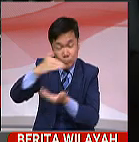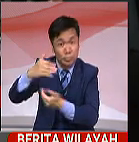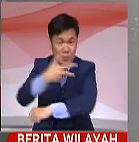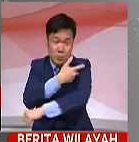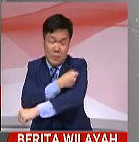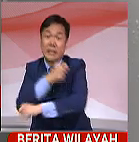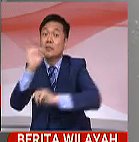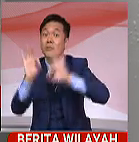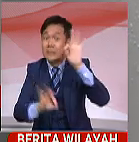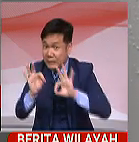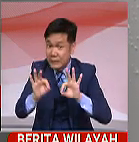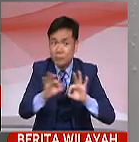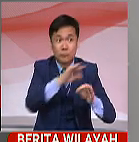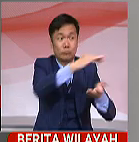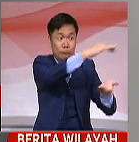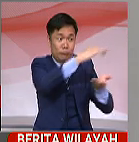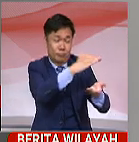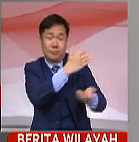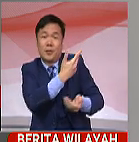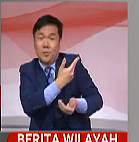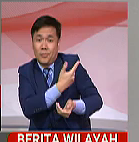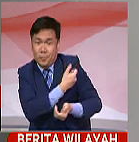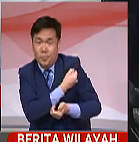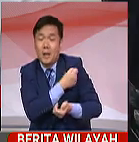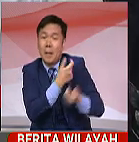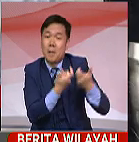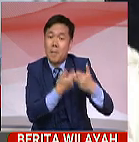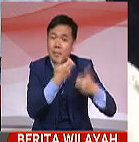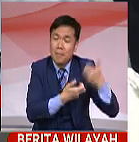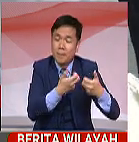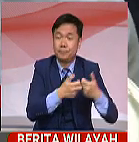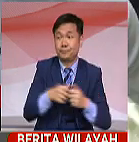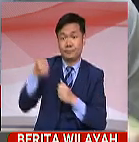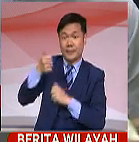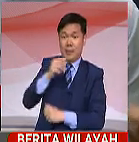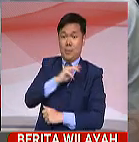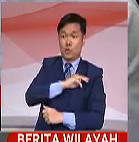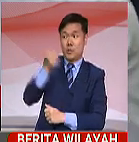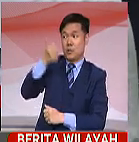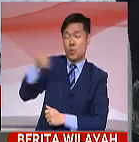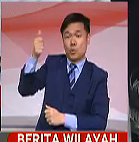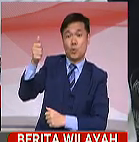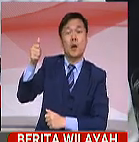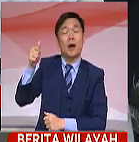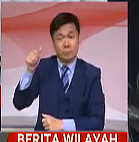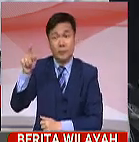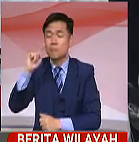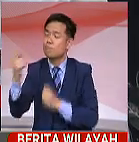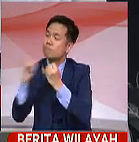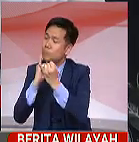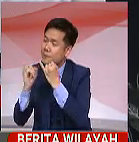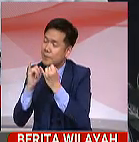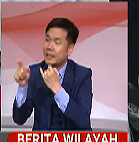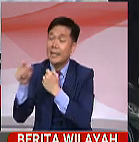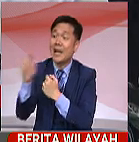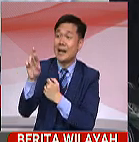berlaku masalah bekalan vaksin. Datuk Ahmad Douglas Ugah Emas menyatakan demikian dalam temubual eksklusif bersama RTM